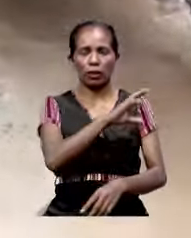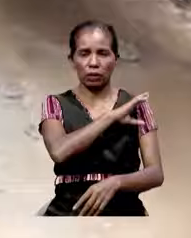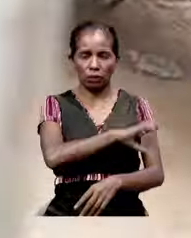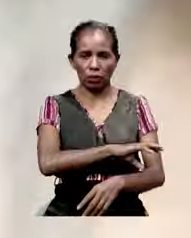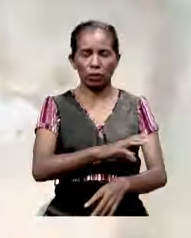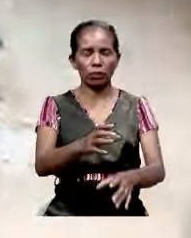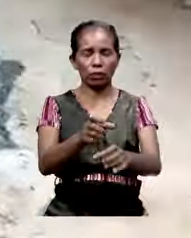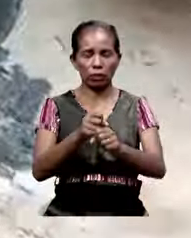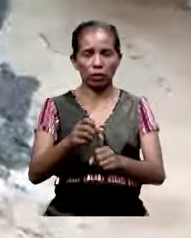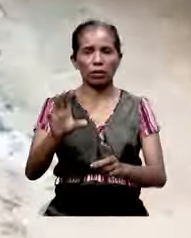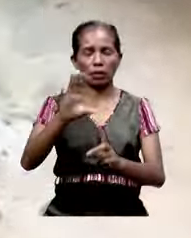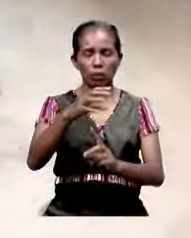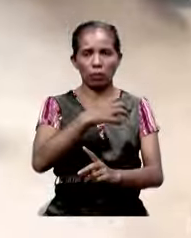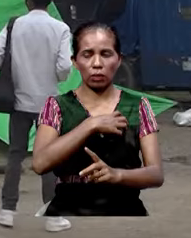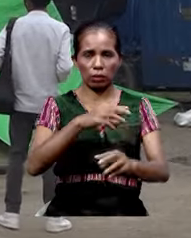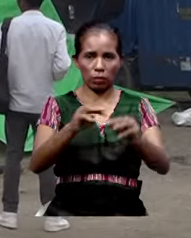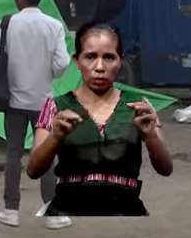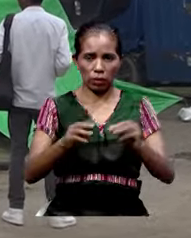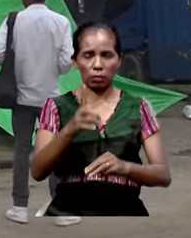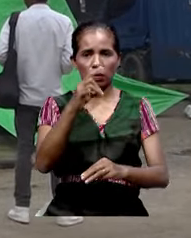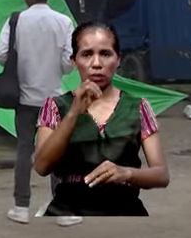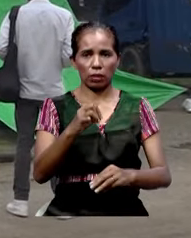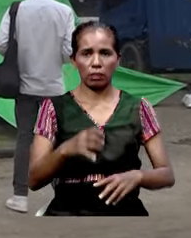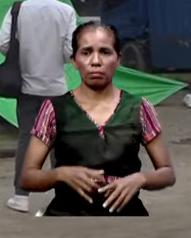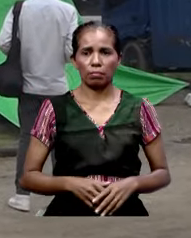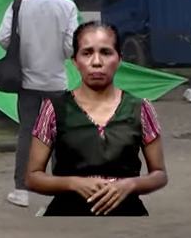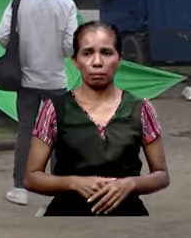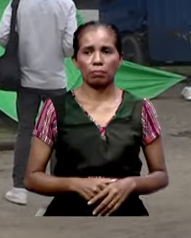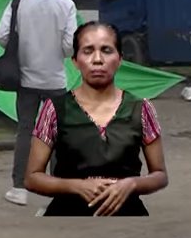segura hela e comando penetel e município dili. João Carlos Antoninos Malay, Ziemen.